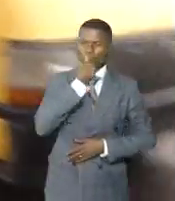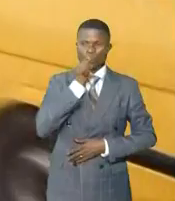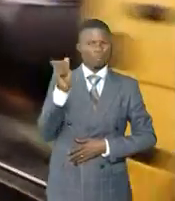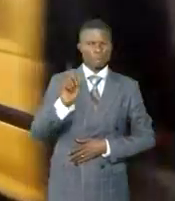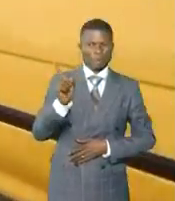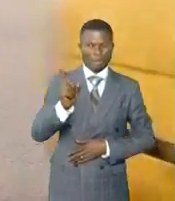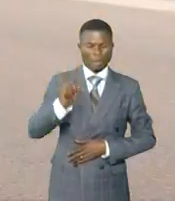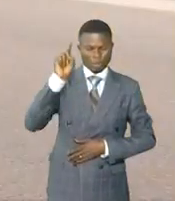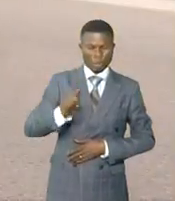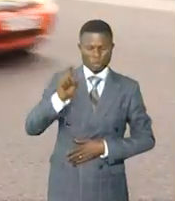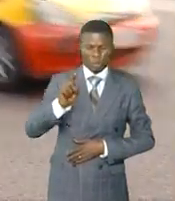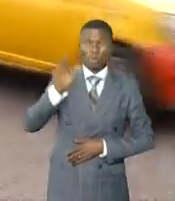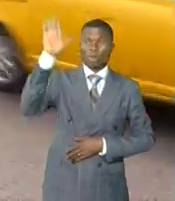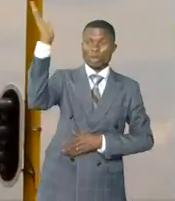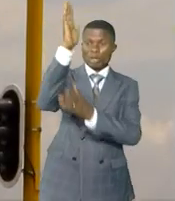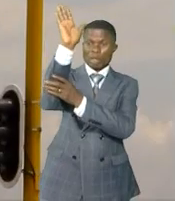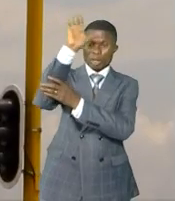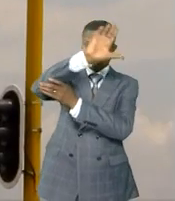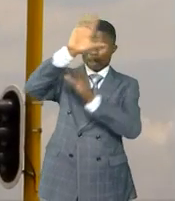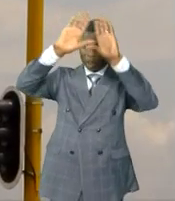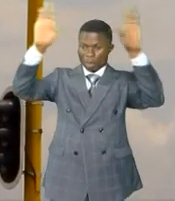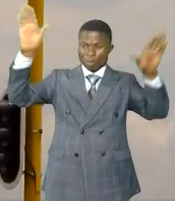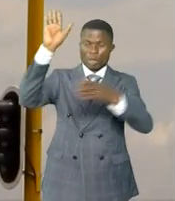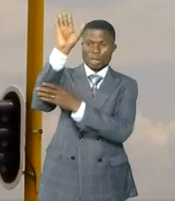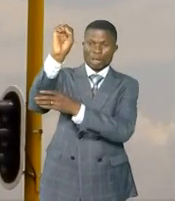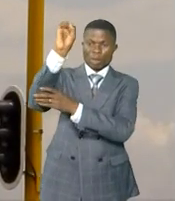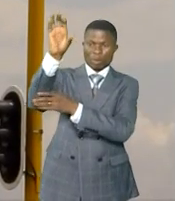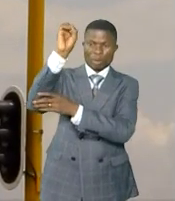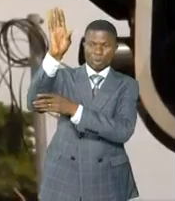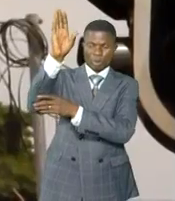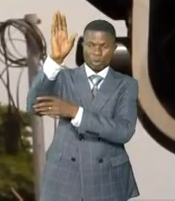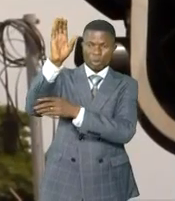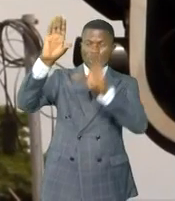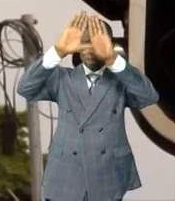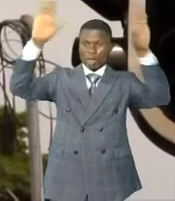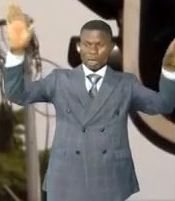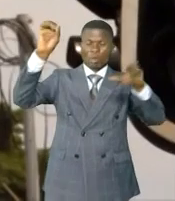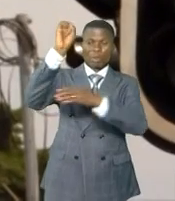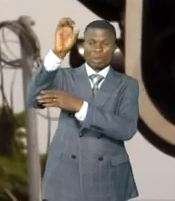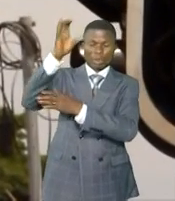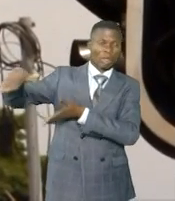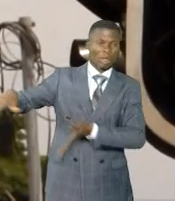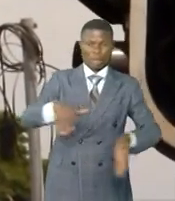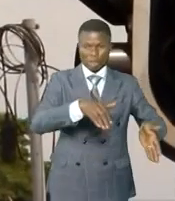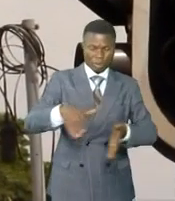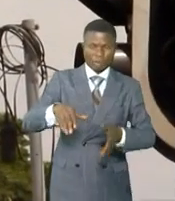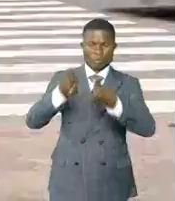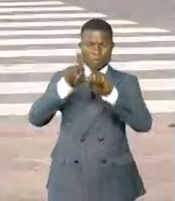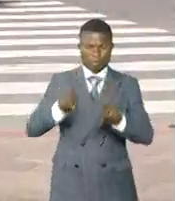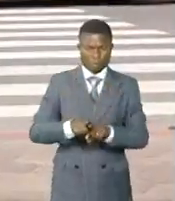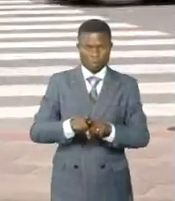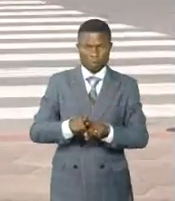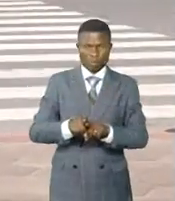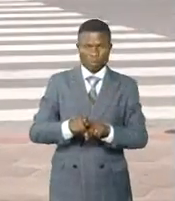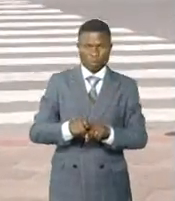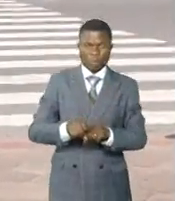faut qu'il y ait la signalisation verticale, qu'on appelle communément les panneaux de signalisation routière. Il y a le marquage